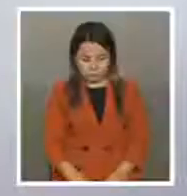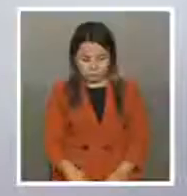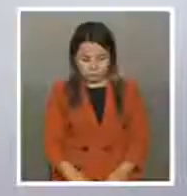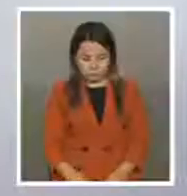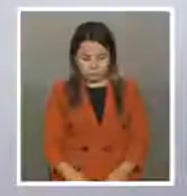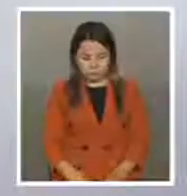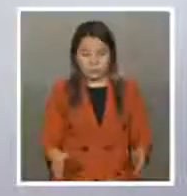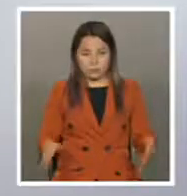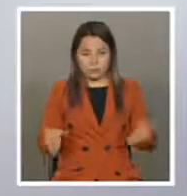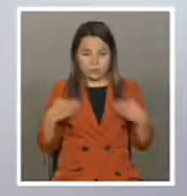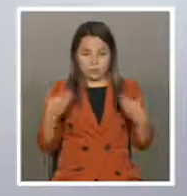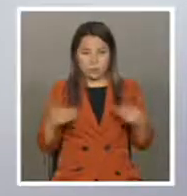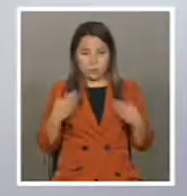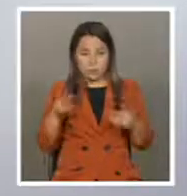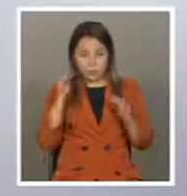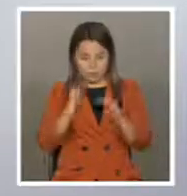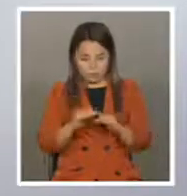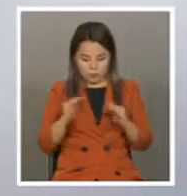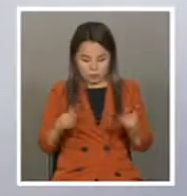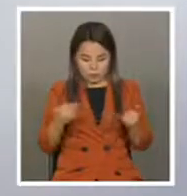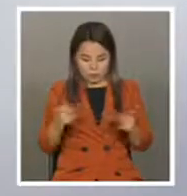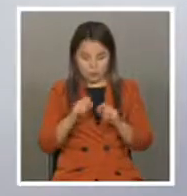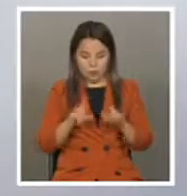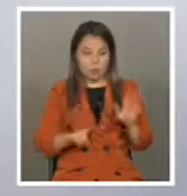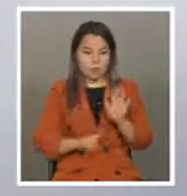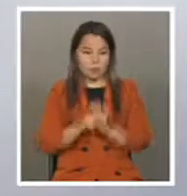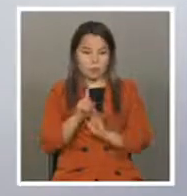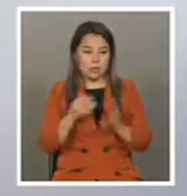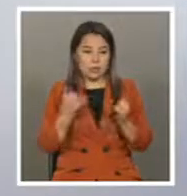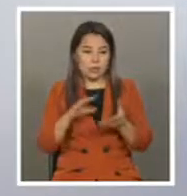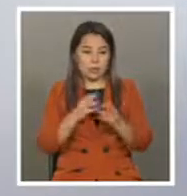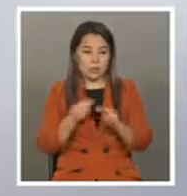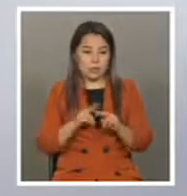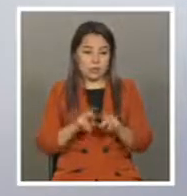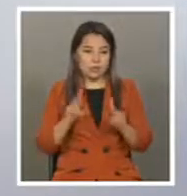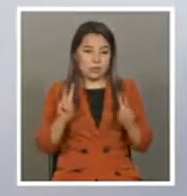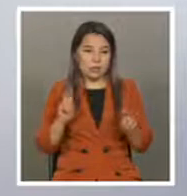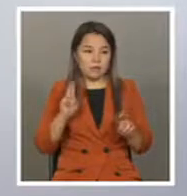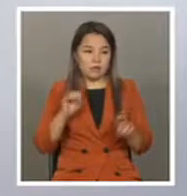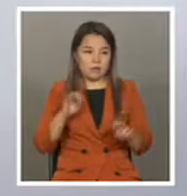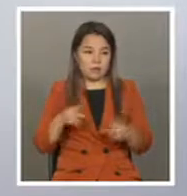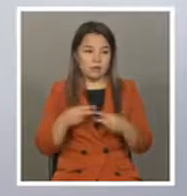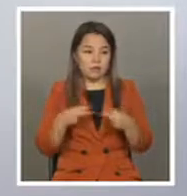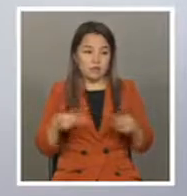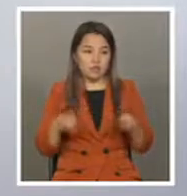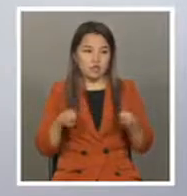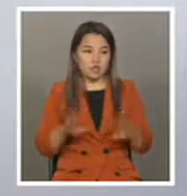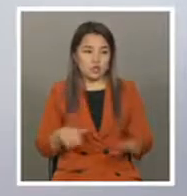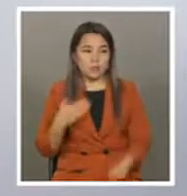Сарма оқушылар, бүгінгі сабағымызды бастаймыз. Сабағымыздың тақырыбы квадрат теңдеуді шешу.